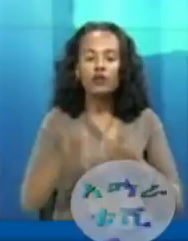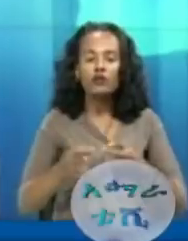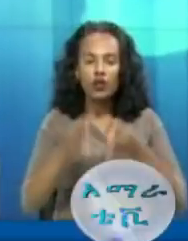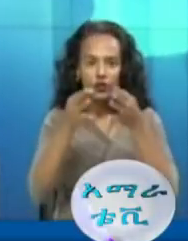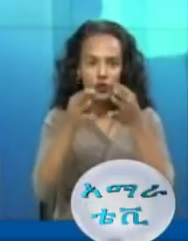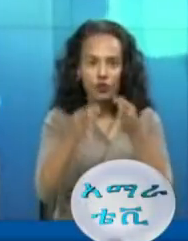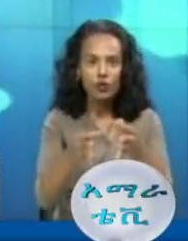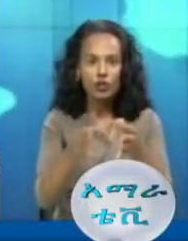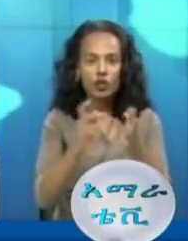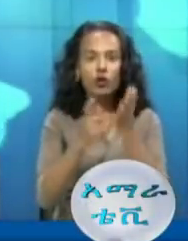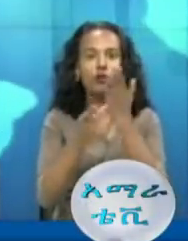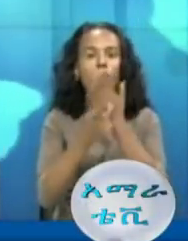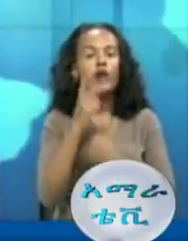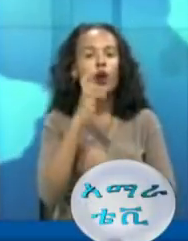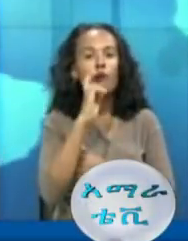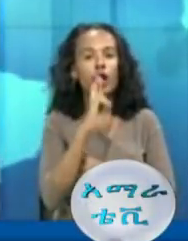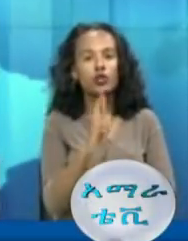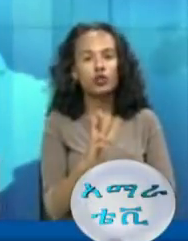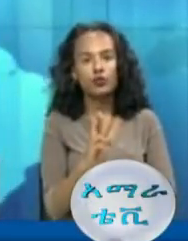ትራንስፎርሜሽን ፕሮግራም ናቸው።